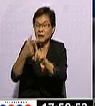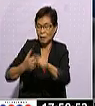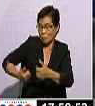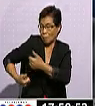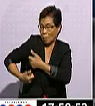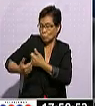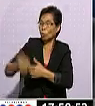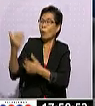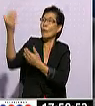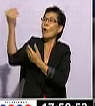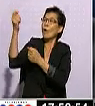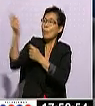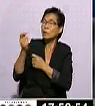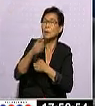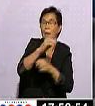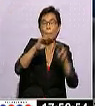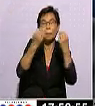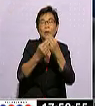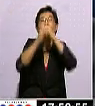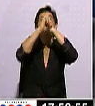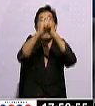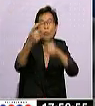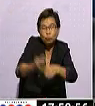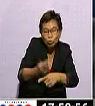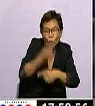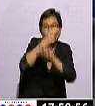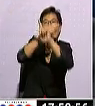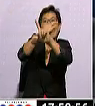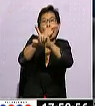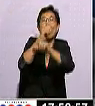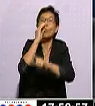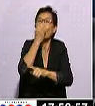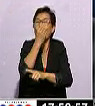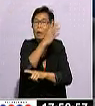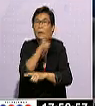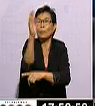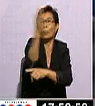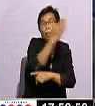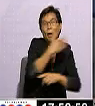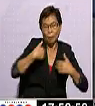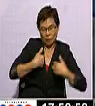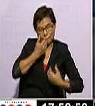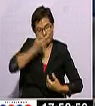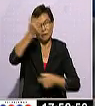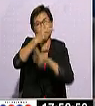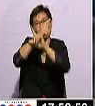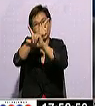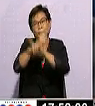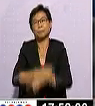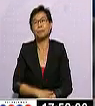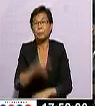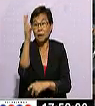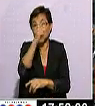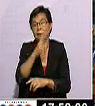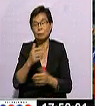yang telah bersara dan masyarakat orang asli setempat bagi melindungi flora dan fauna kita dengan lebih baik.